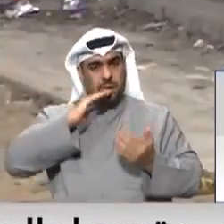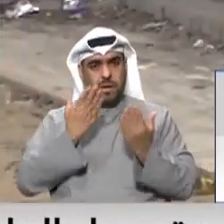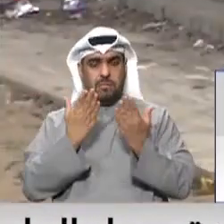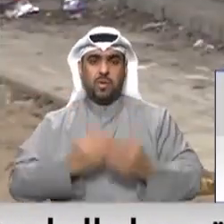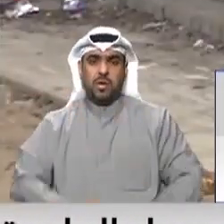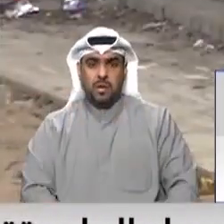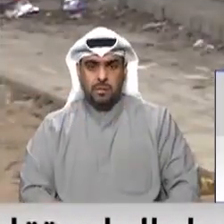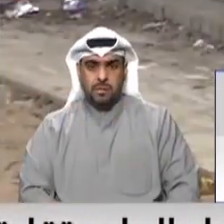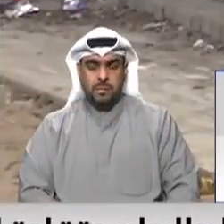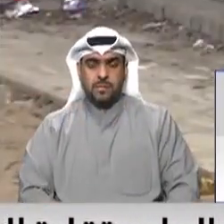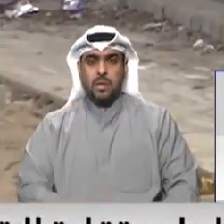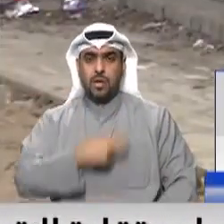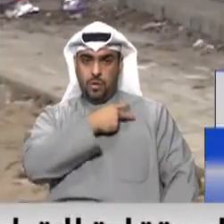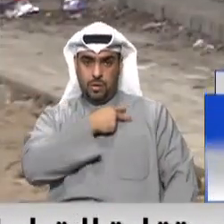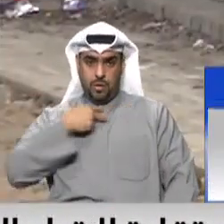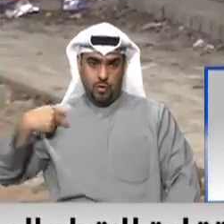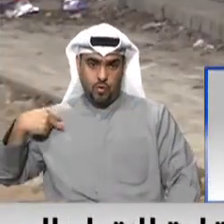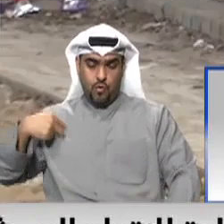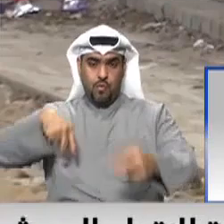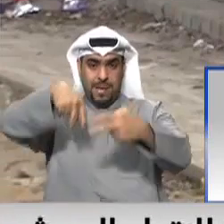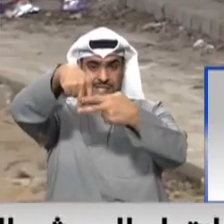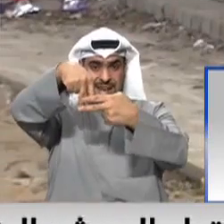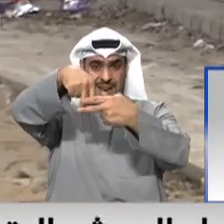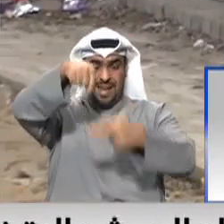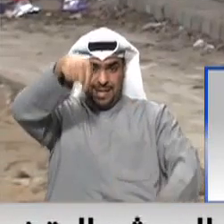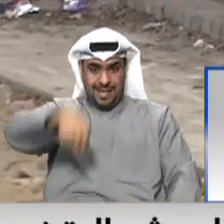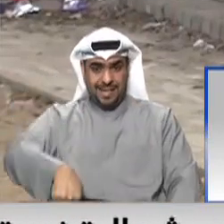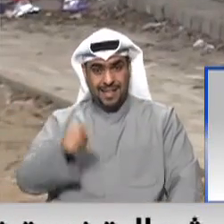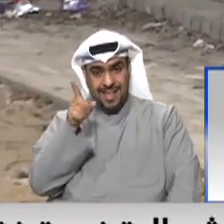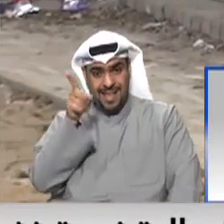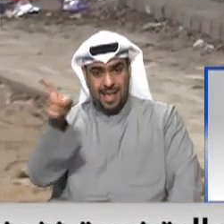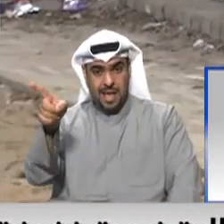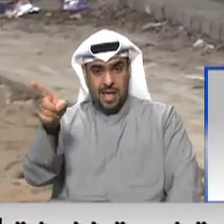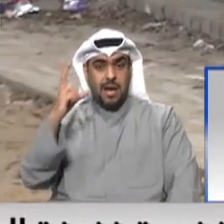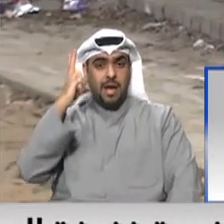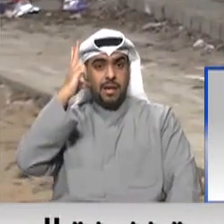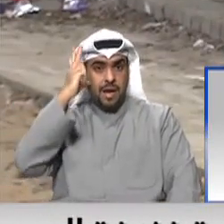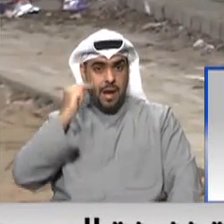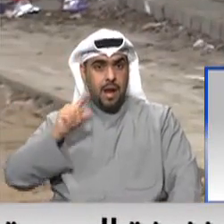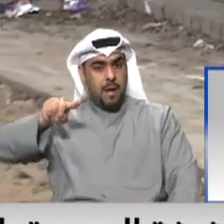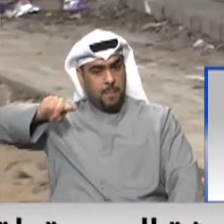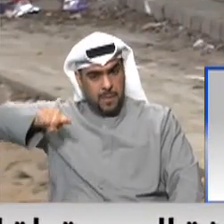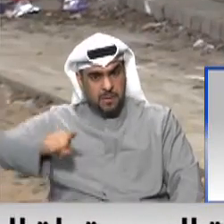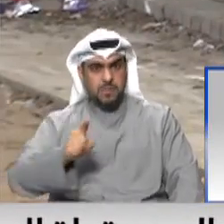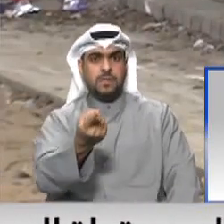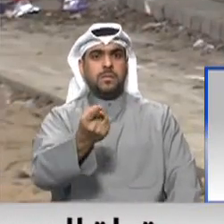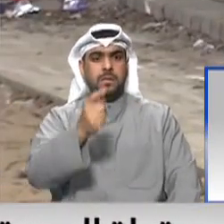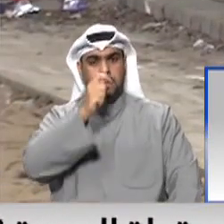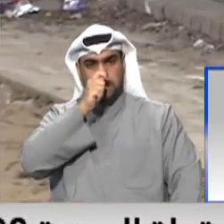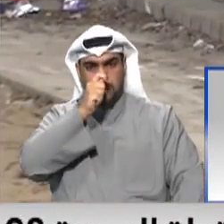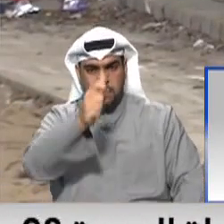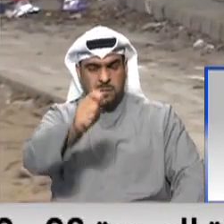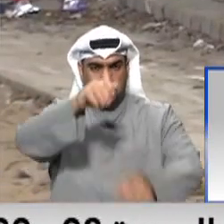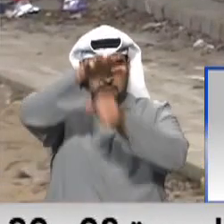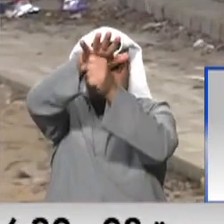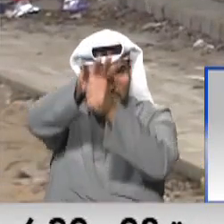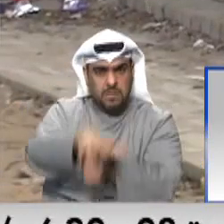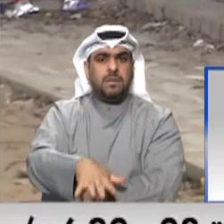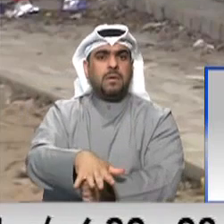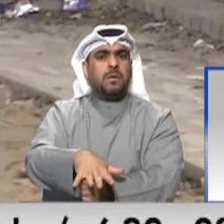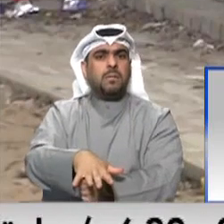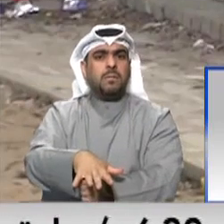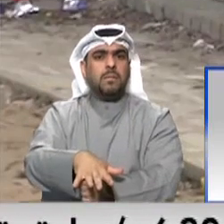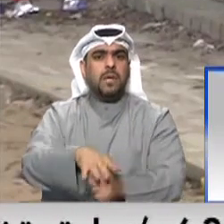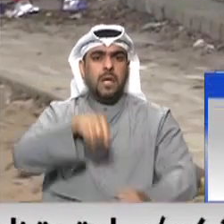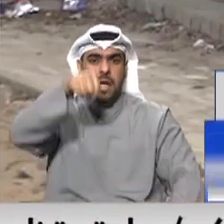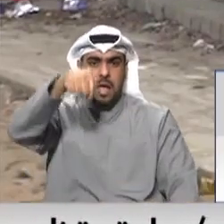الحكومة حكومة تصعيد على كافة الجبهات، وهي لا تحسب حسابات ردود أفعال معينة، هي تريد أن تؤجج